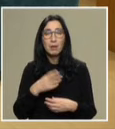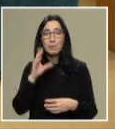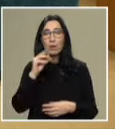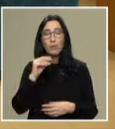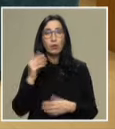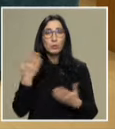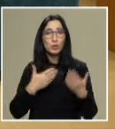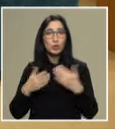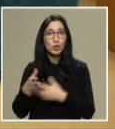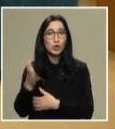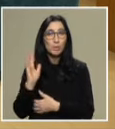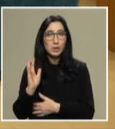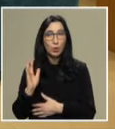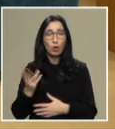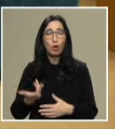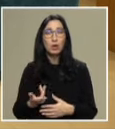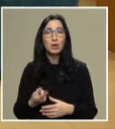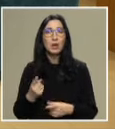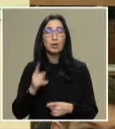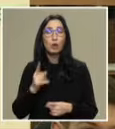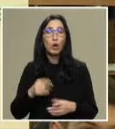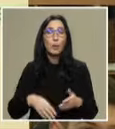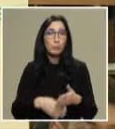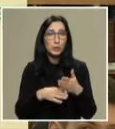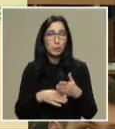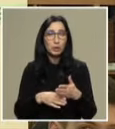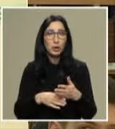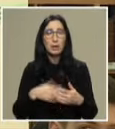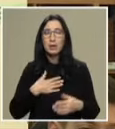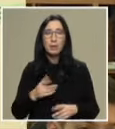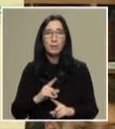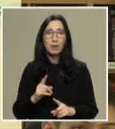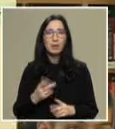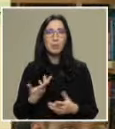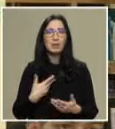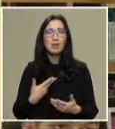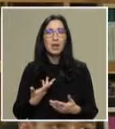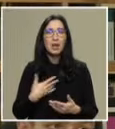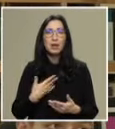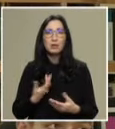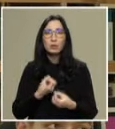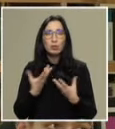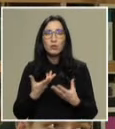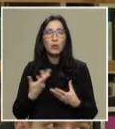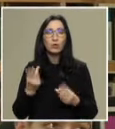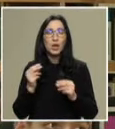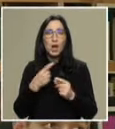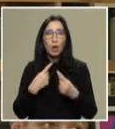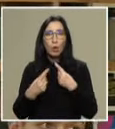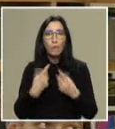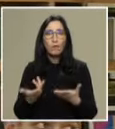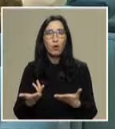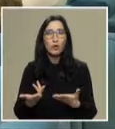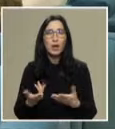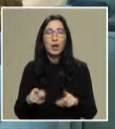училищния психолог. Все пак той е там, за да ни помогне и да ни подкрепи. На мен не ми се е налагало да говоря с училищния психолог на тема ментално